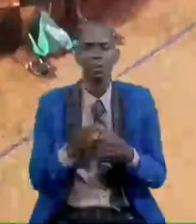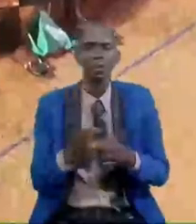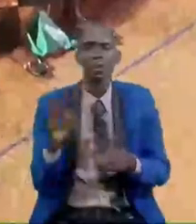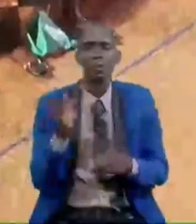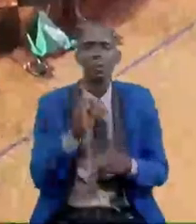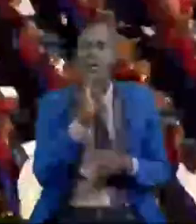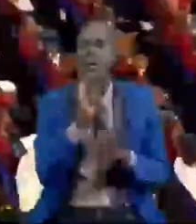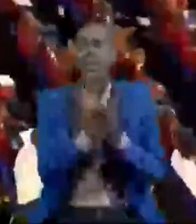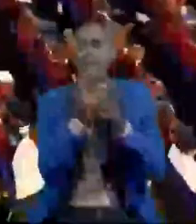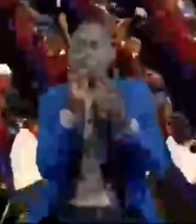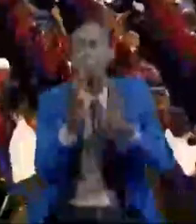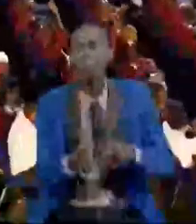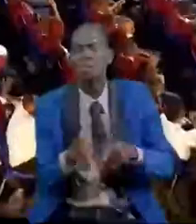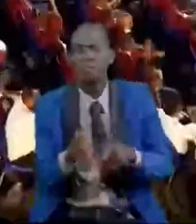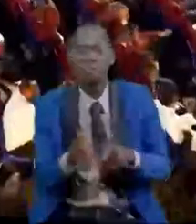Où est-il là-bas?